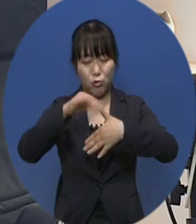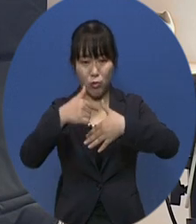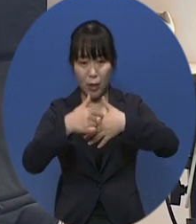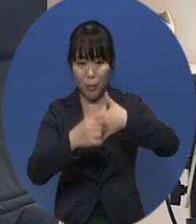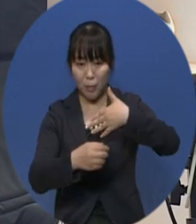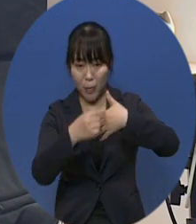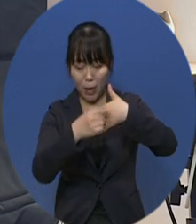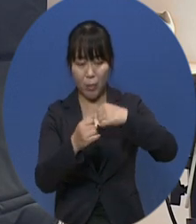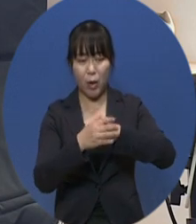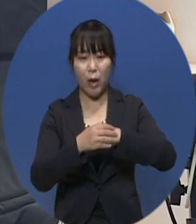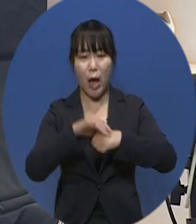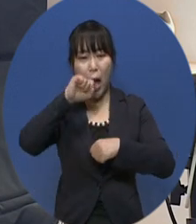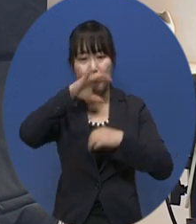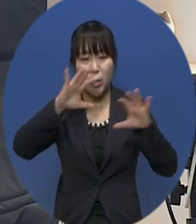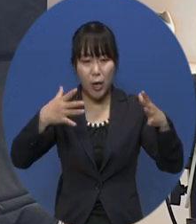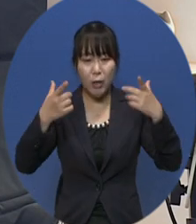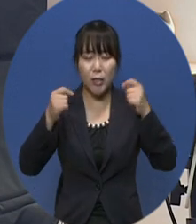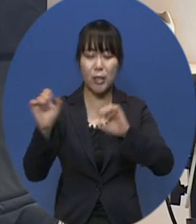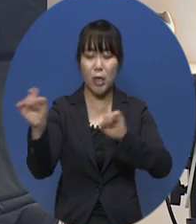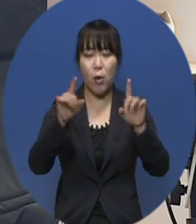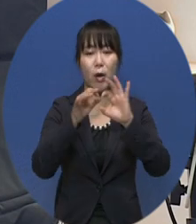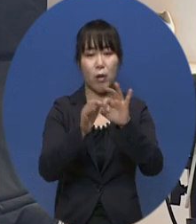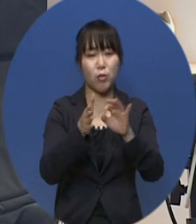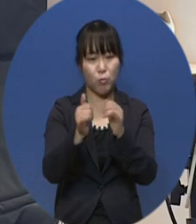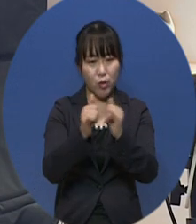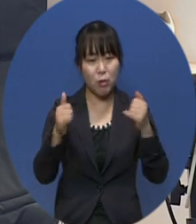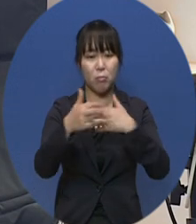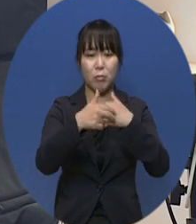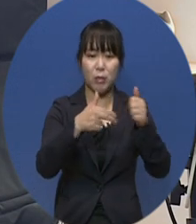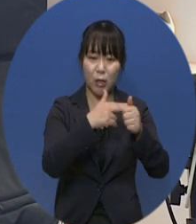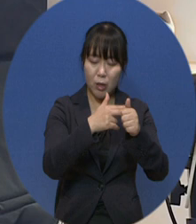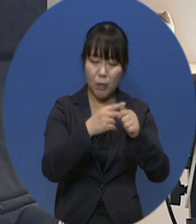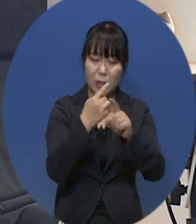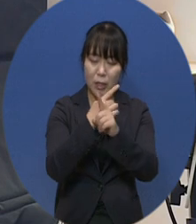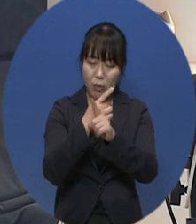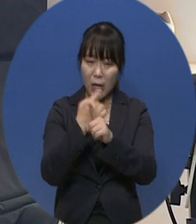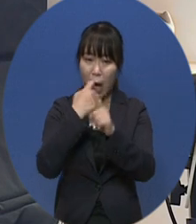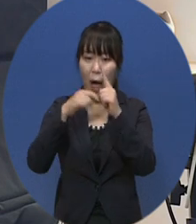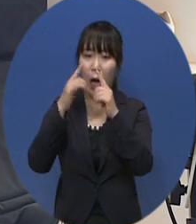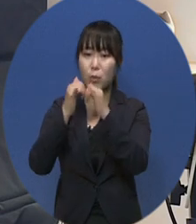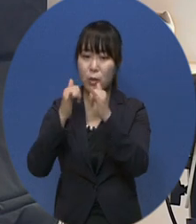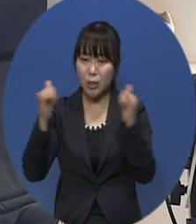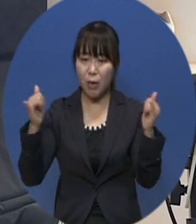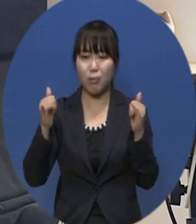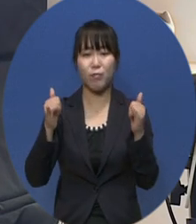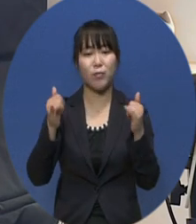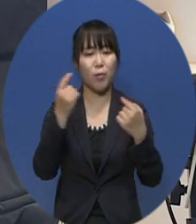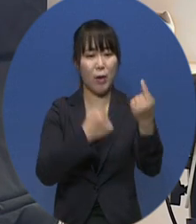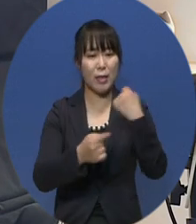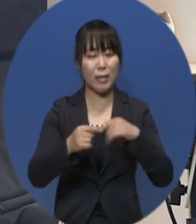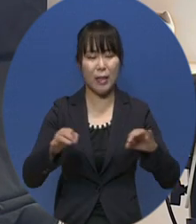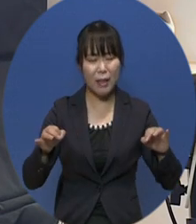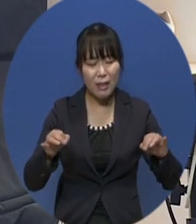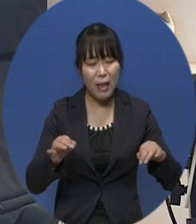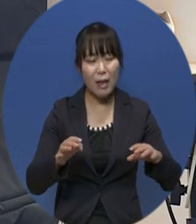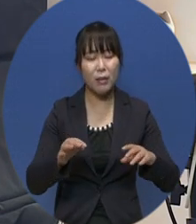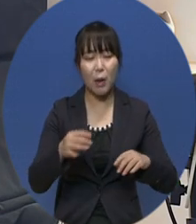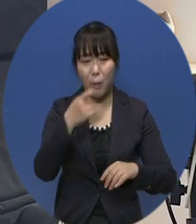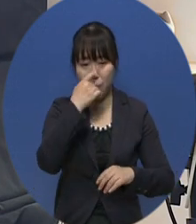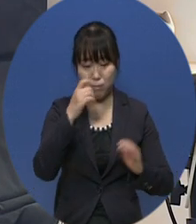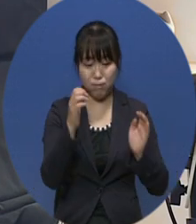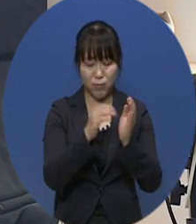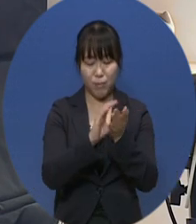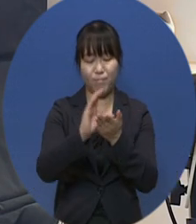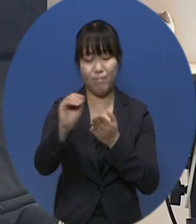쪽에서 재활에 대한 전문가들, 그러니까 뭐 의사나 치료사나 네. 간호사 이런 분들이 와서 이제 짧게 이제 연수들을 이제 하고